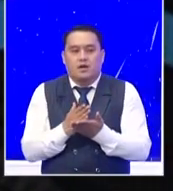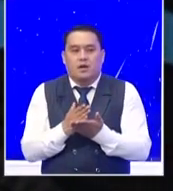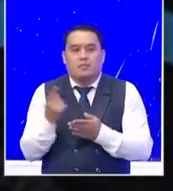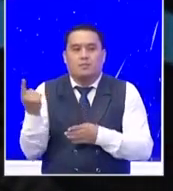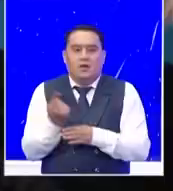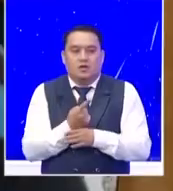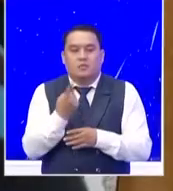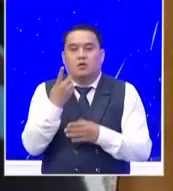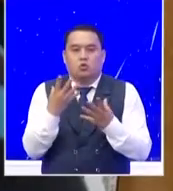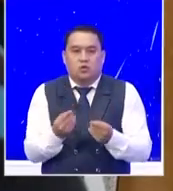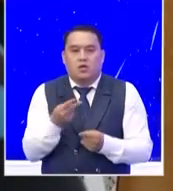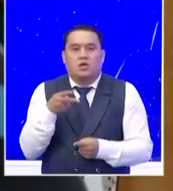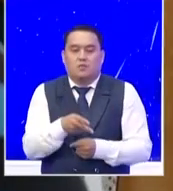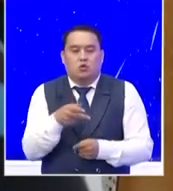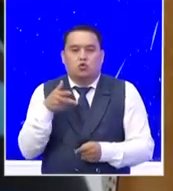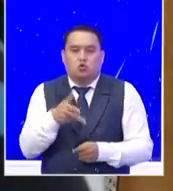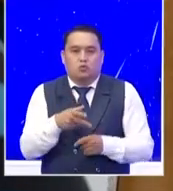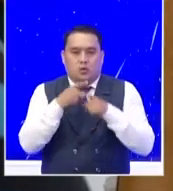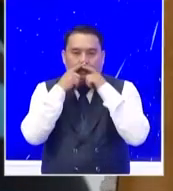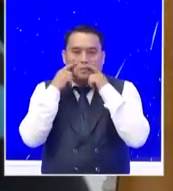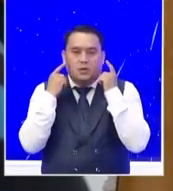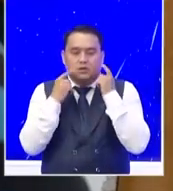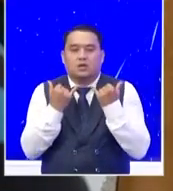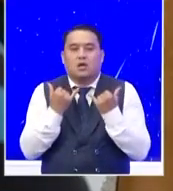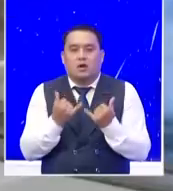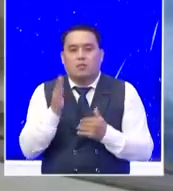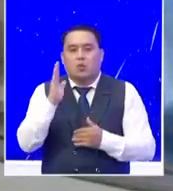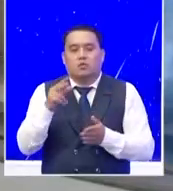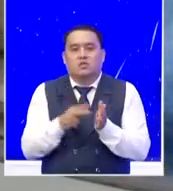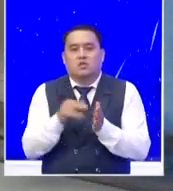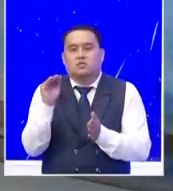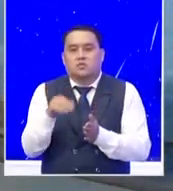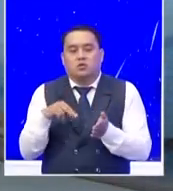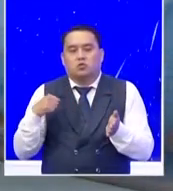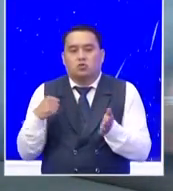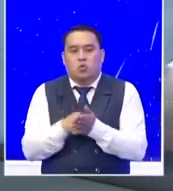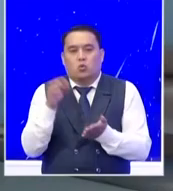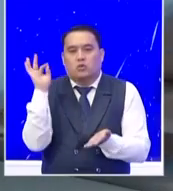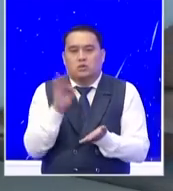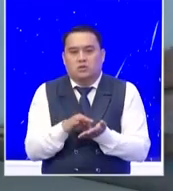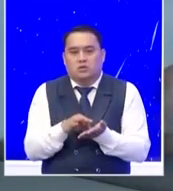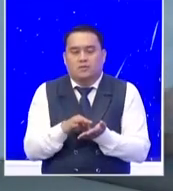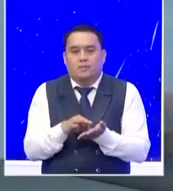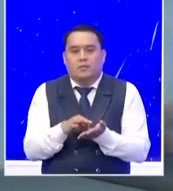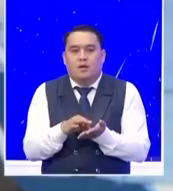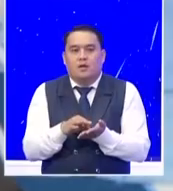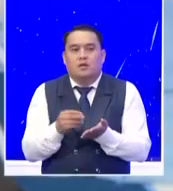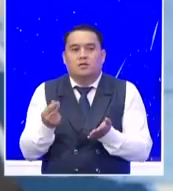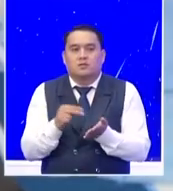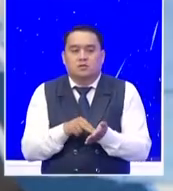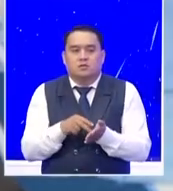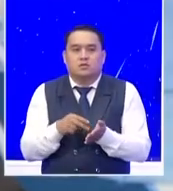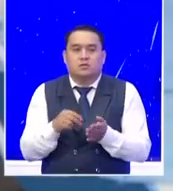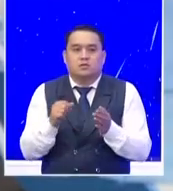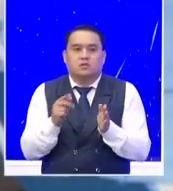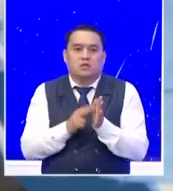кезеңде күніне 2000-3000 бетперде дайындалса, болашақта 8000-ға жеткізу көзделіп отыр. Өнімнің бағасы да